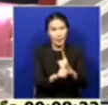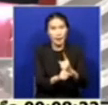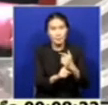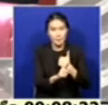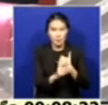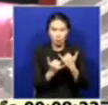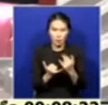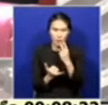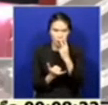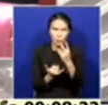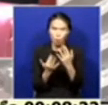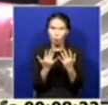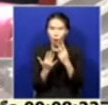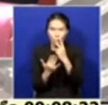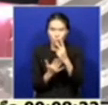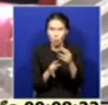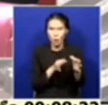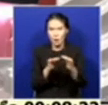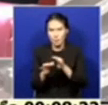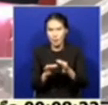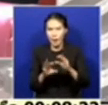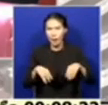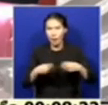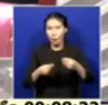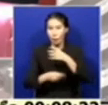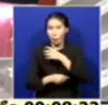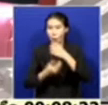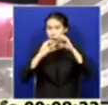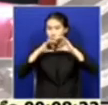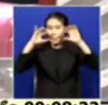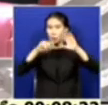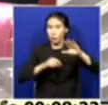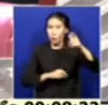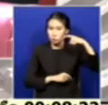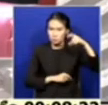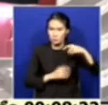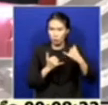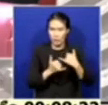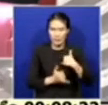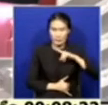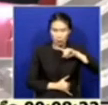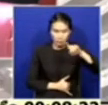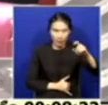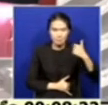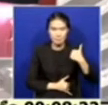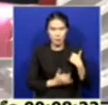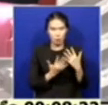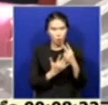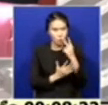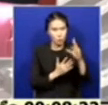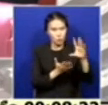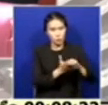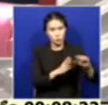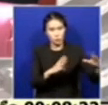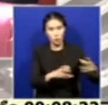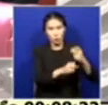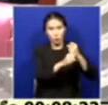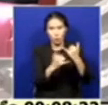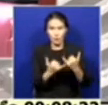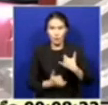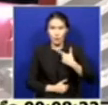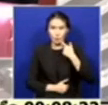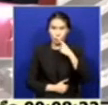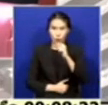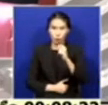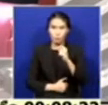ศก็ดีไม่ว่าจะเป็น UN หรือว่านอก UN ก็ตามปัจจุบันเขารับทราบกันอยู่แล้วและเขาคงติดตามเรื่องนี้อยู่แล้